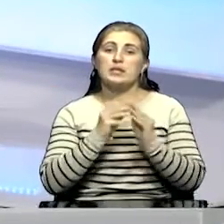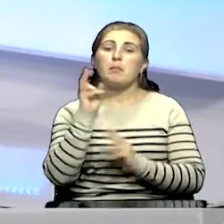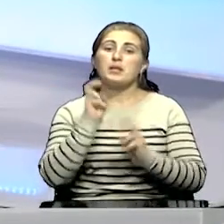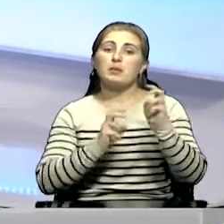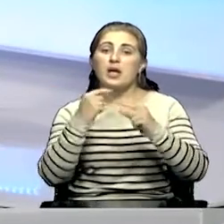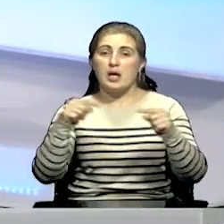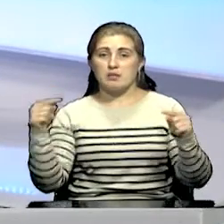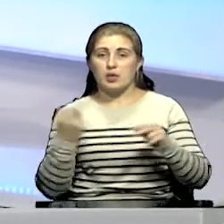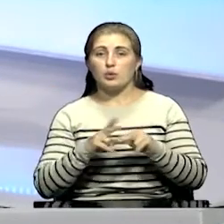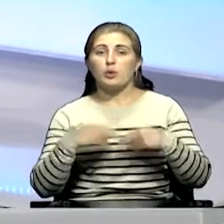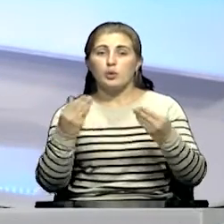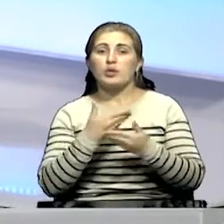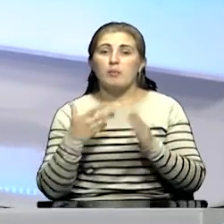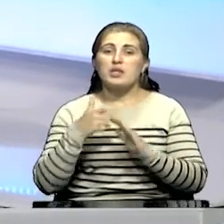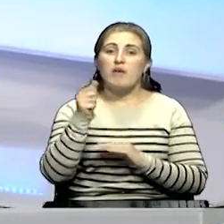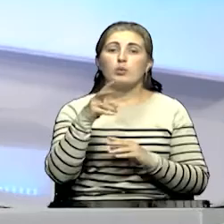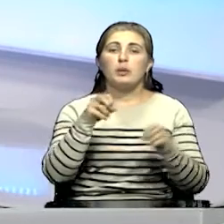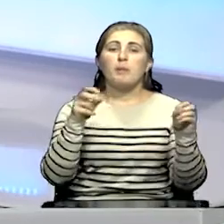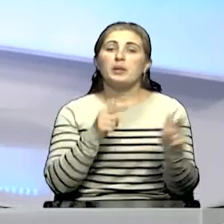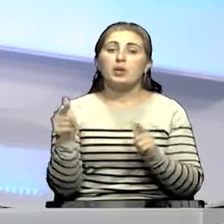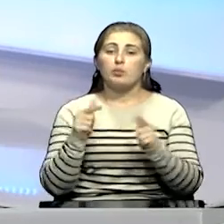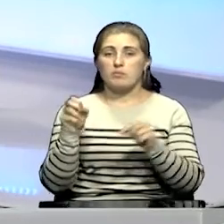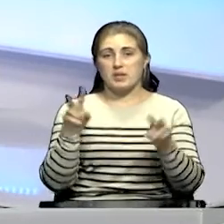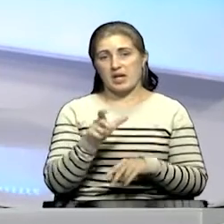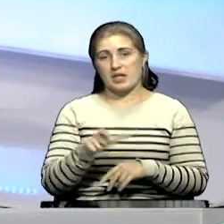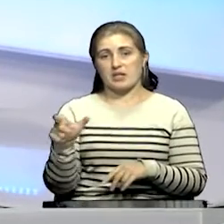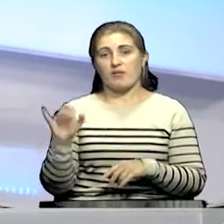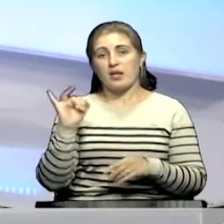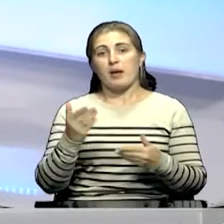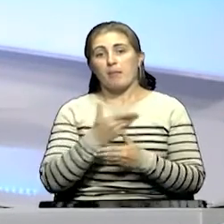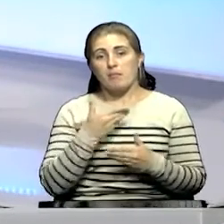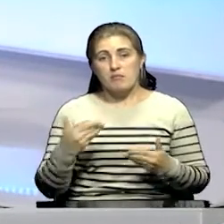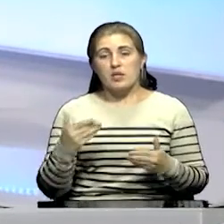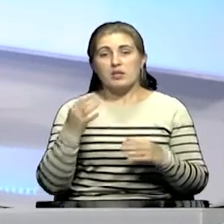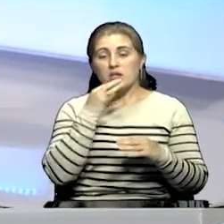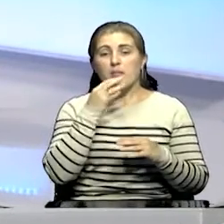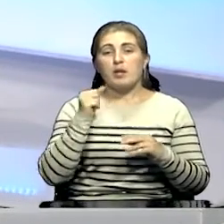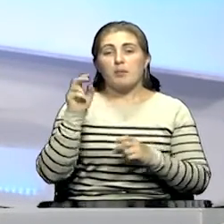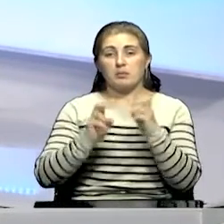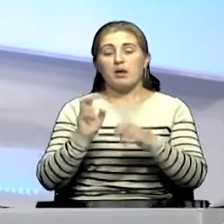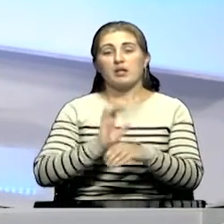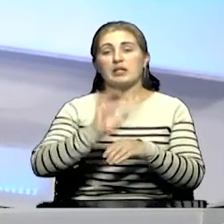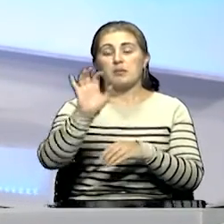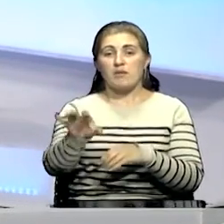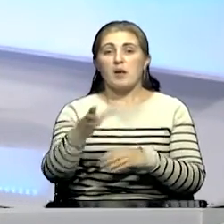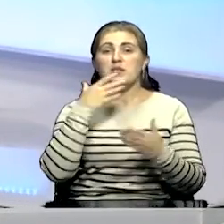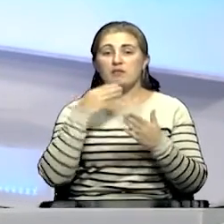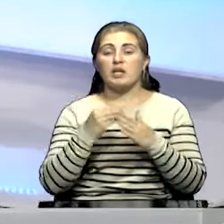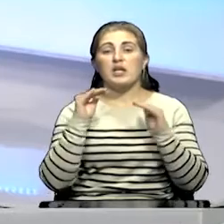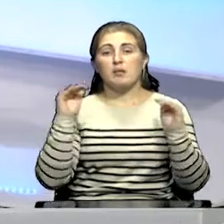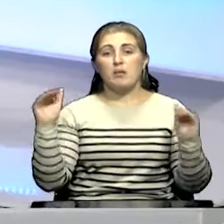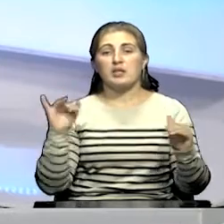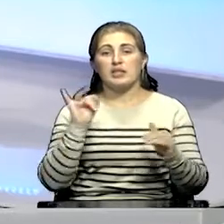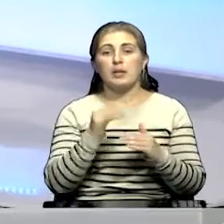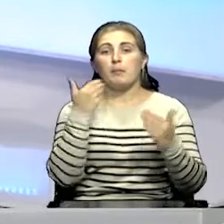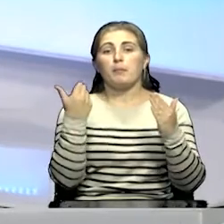которые дают нам заявку на подготовку специалиста как да и мы затем мин на предприятии отправляем своих ребят и на преддипломную